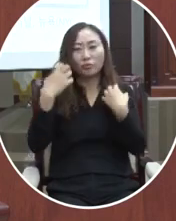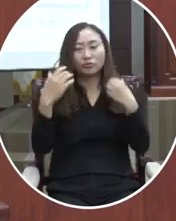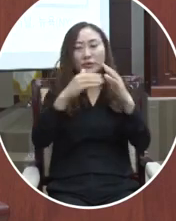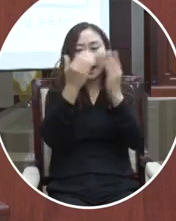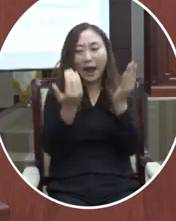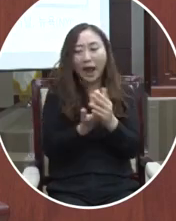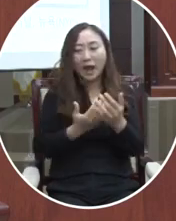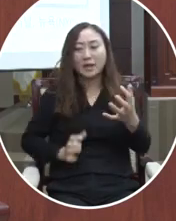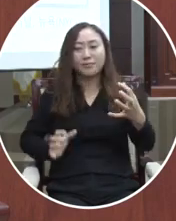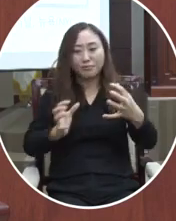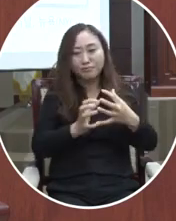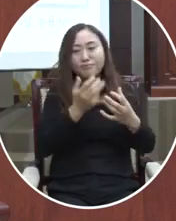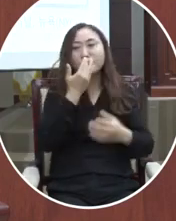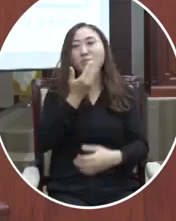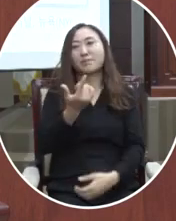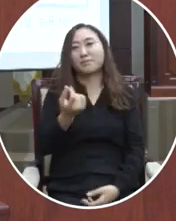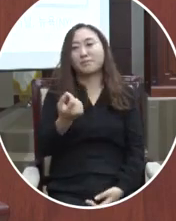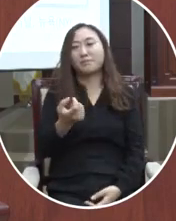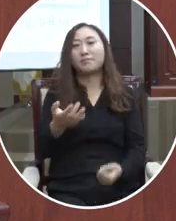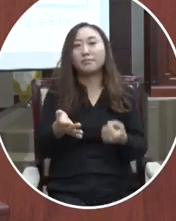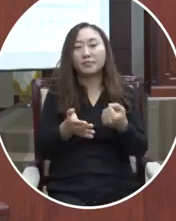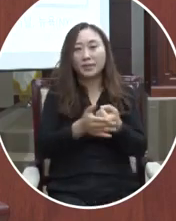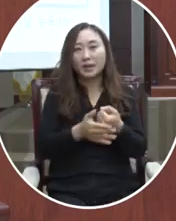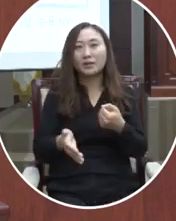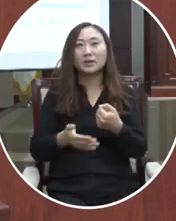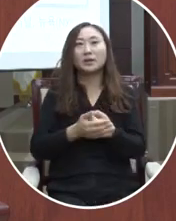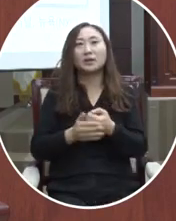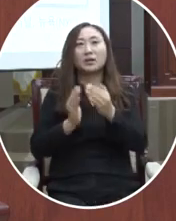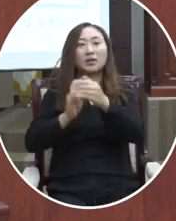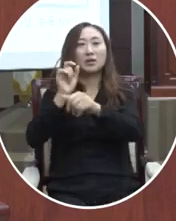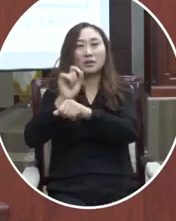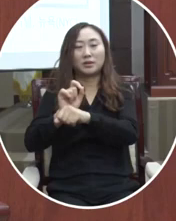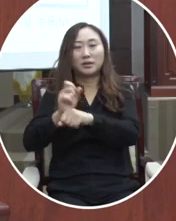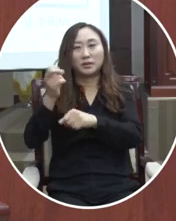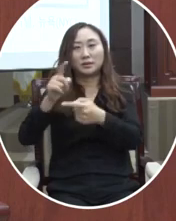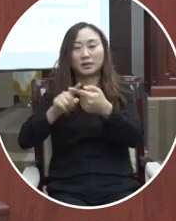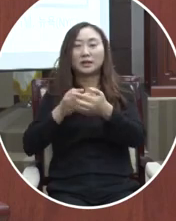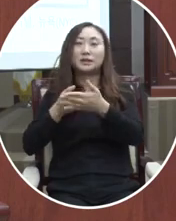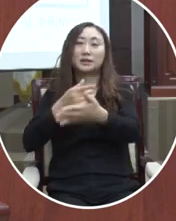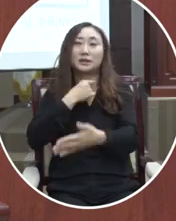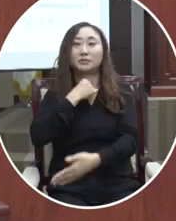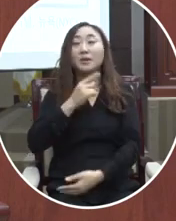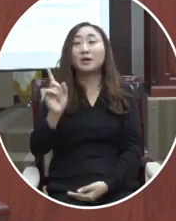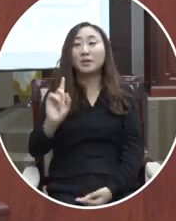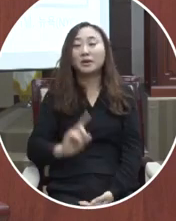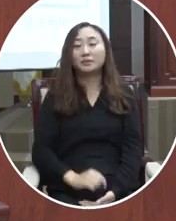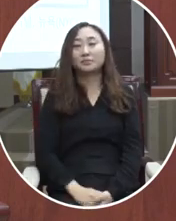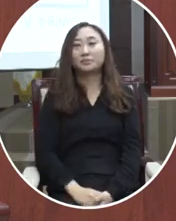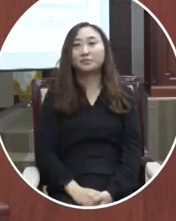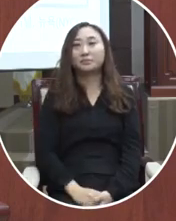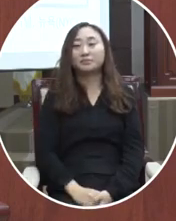집중해야 실현할 수 있을 것입니다. 이에 본 의원은 집행부의 다음의 사항을 제안드리고자 합니다.